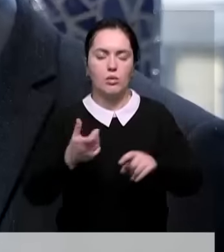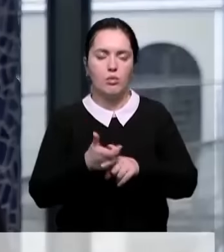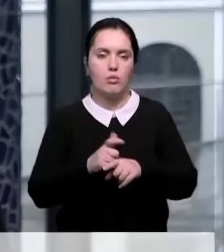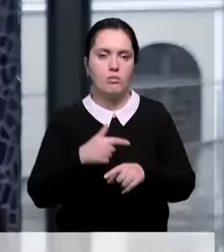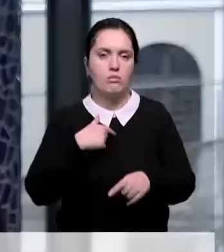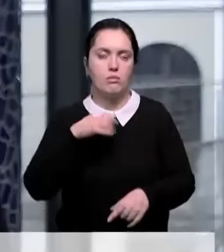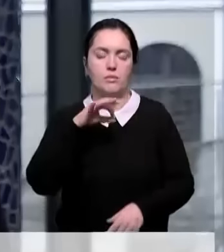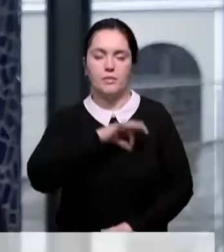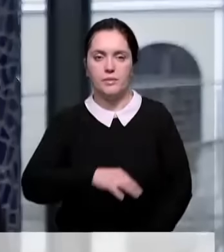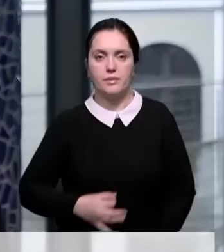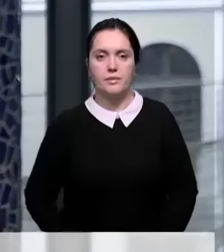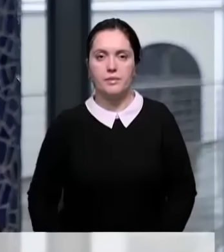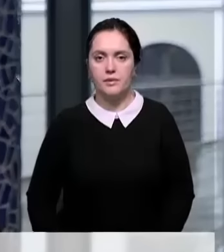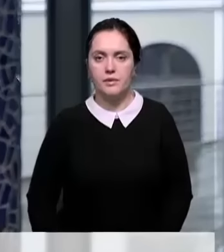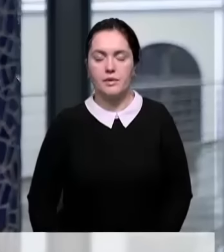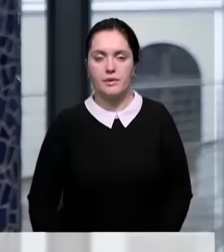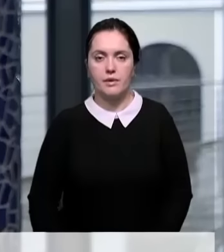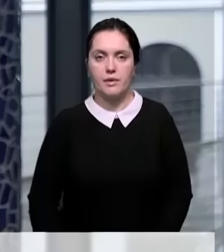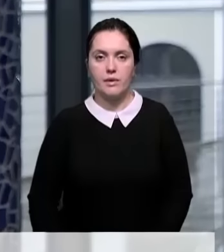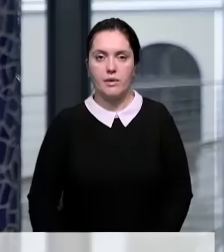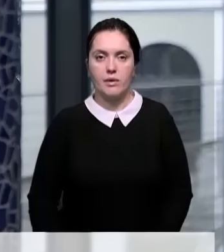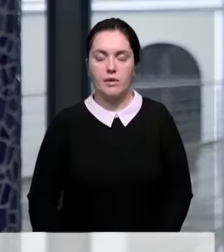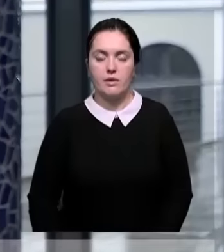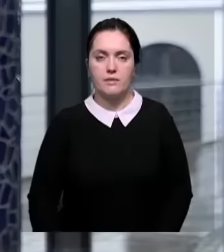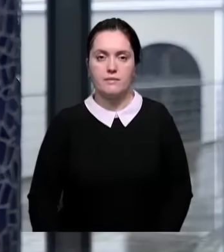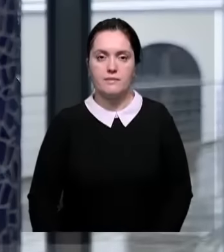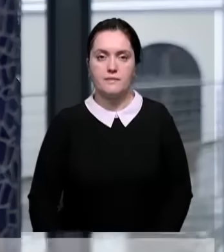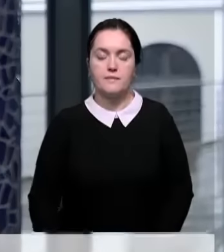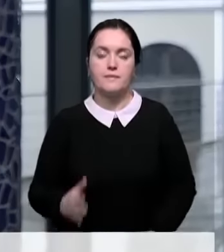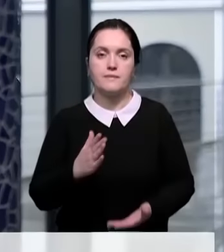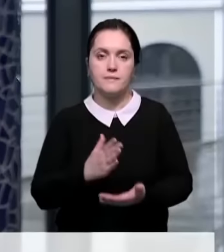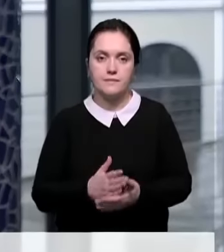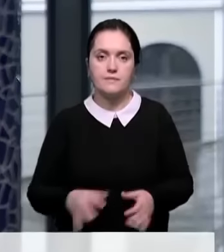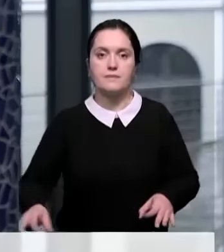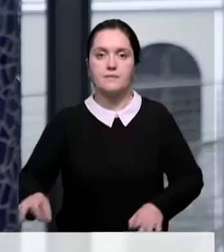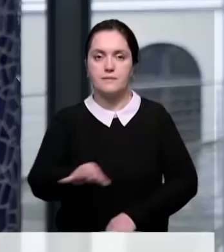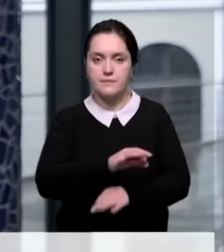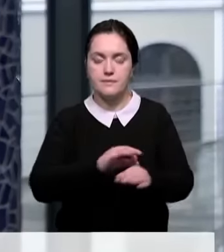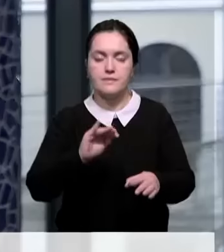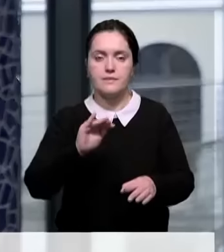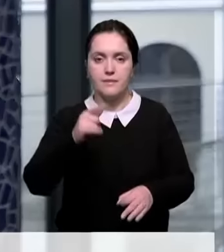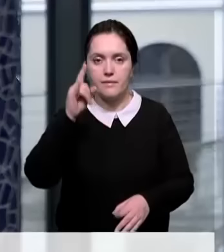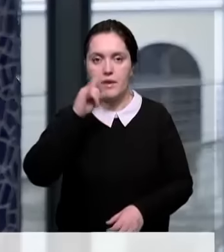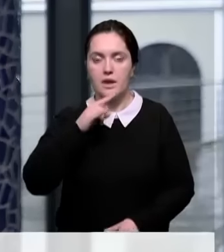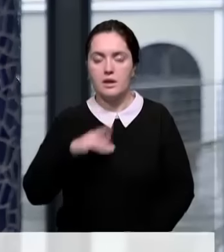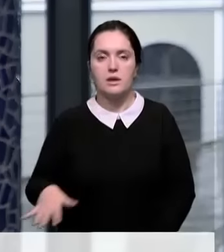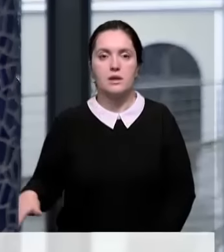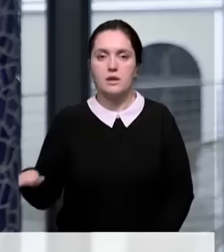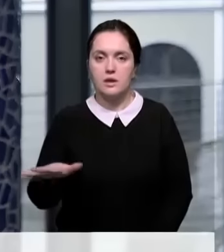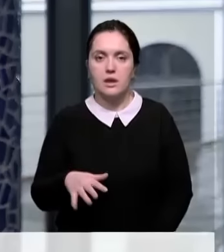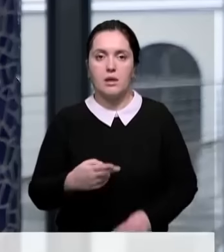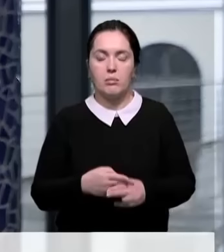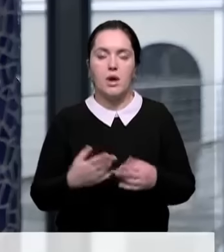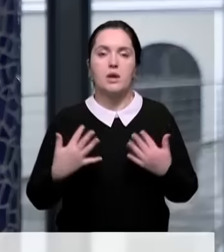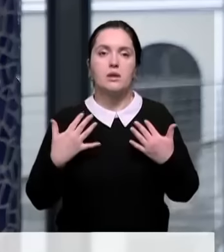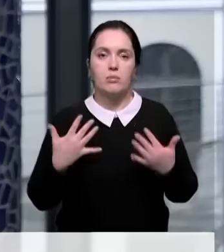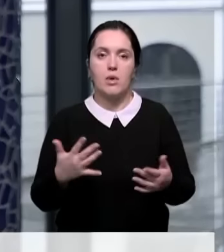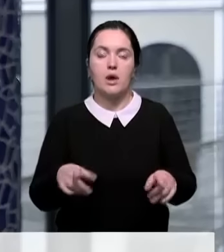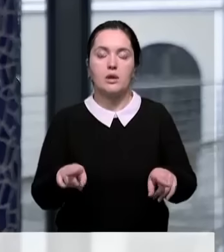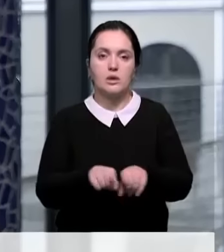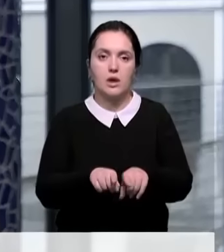помогает. По направлениям агрикалча есть ряд проектов, которые реализовались именно на юге Казахстана с учетом потребностей. Также по